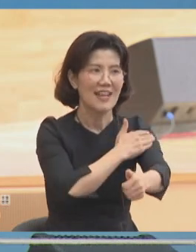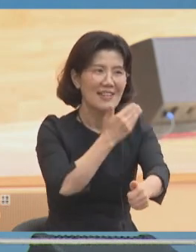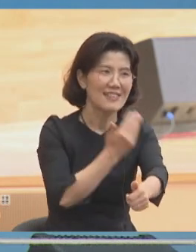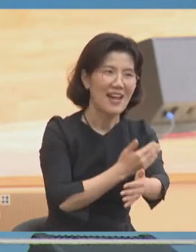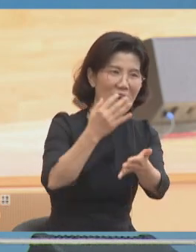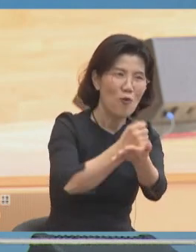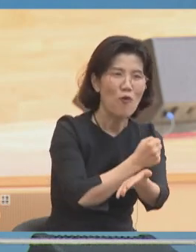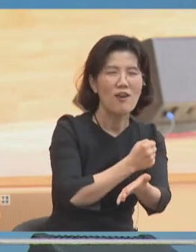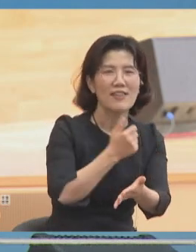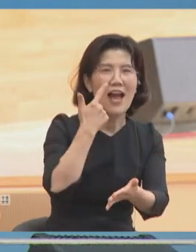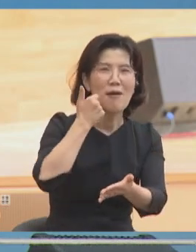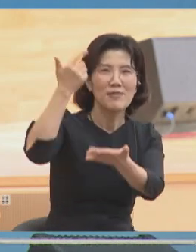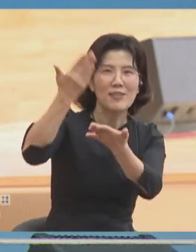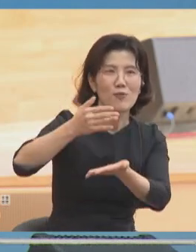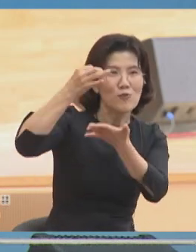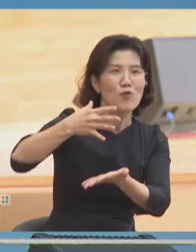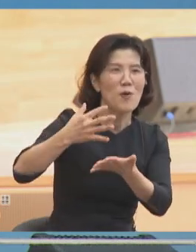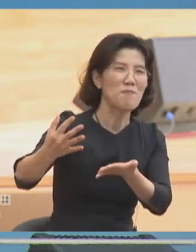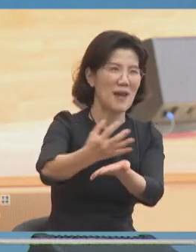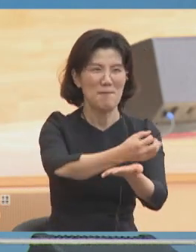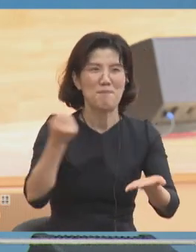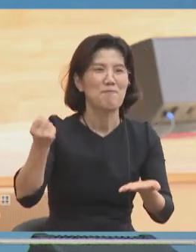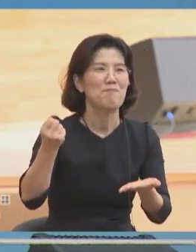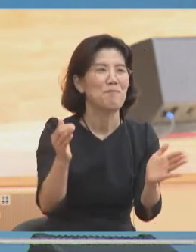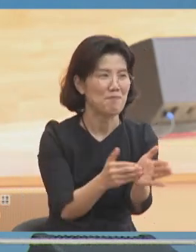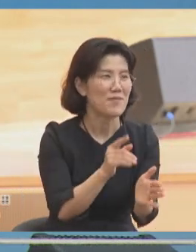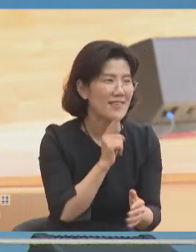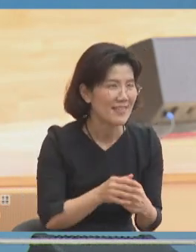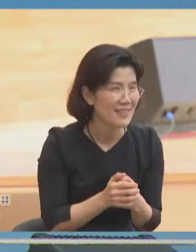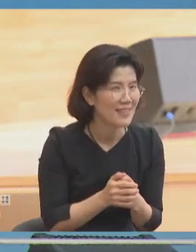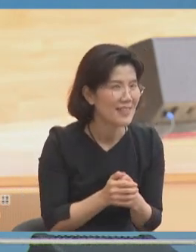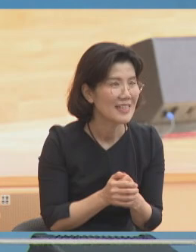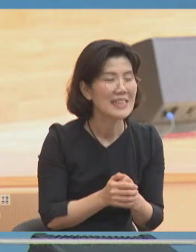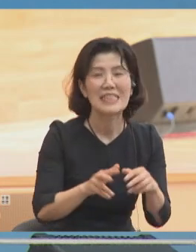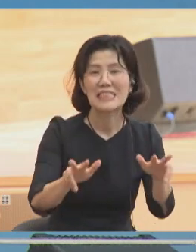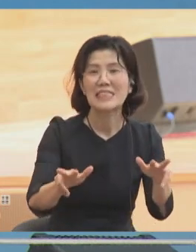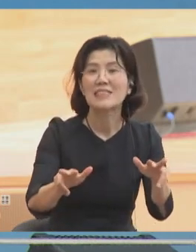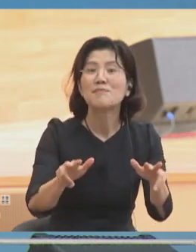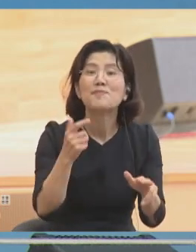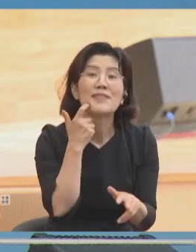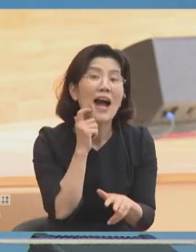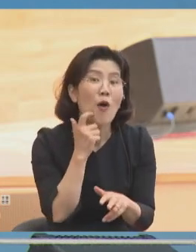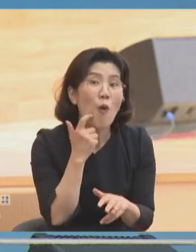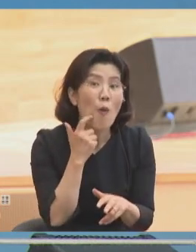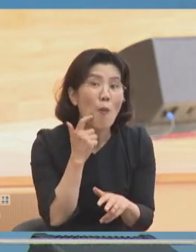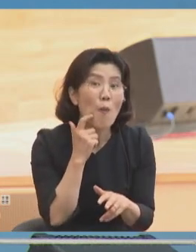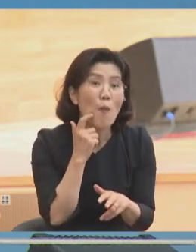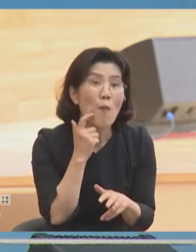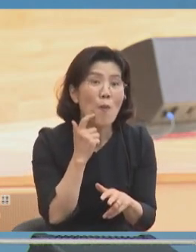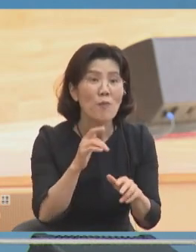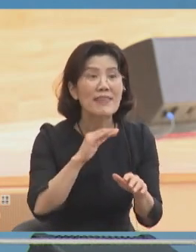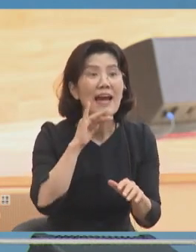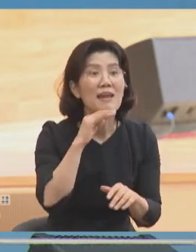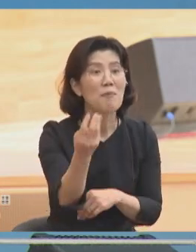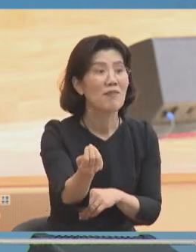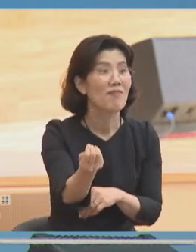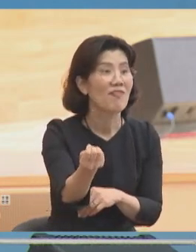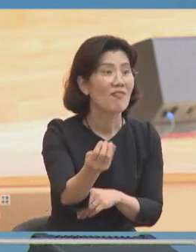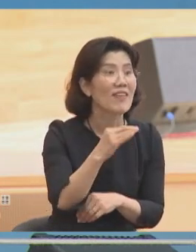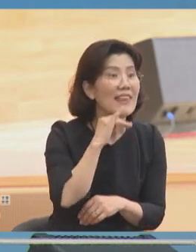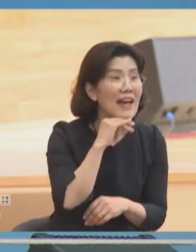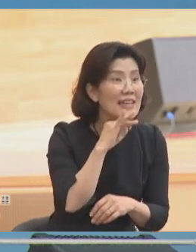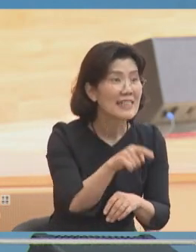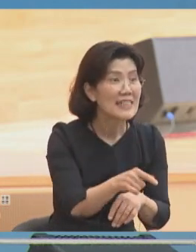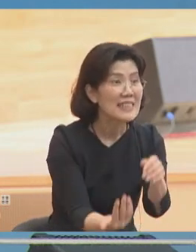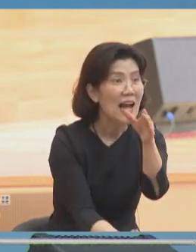축복이 모든 것을 모조리 빼앗아 버리고 말지요 여러분 그런데 지금 이런 야곱이 몇 살에 이렇게 이을